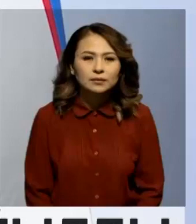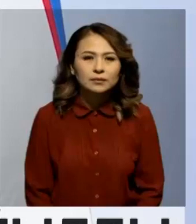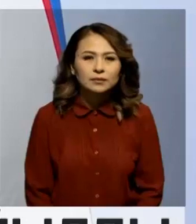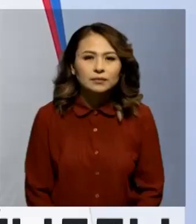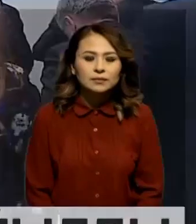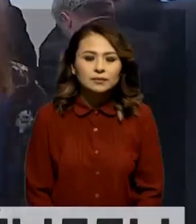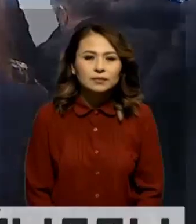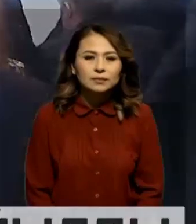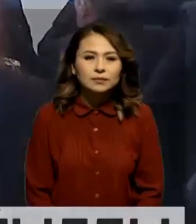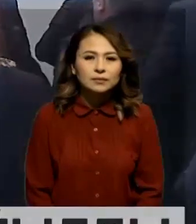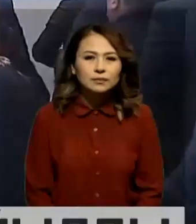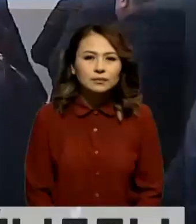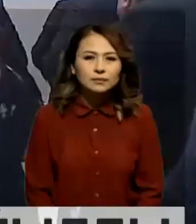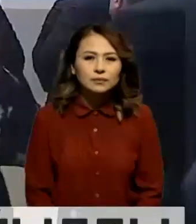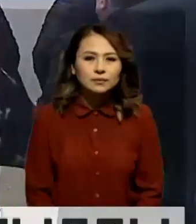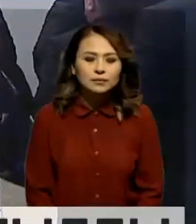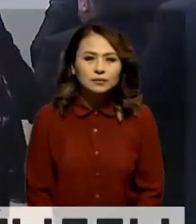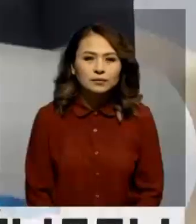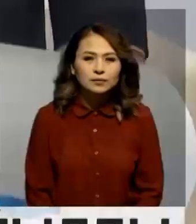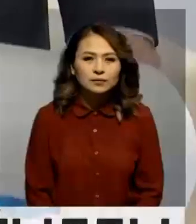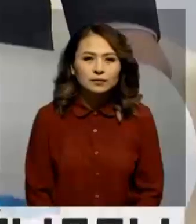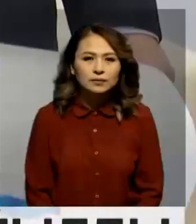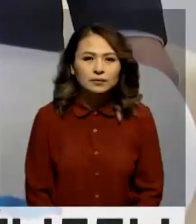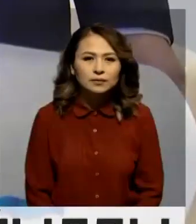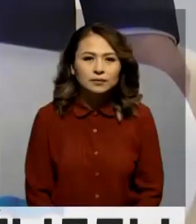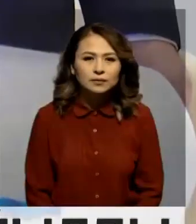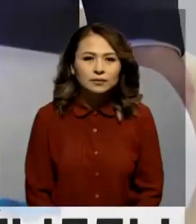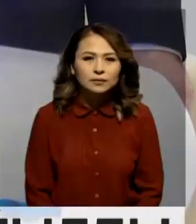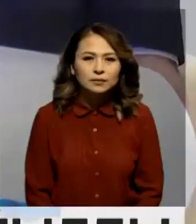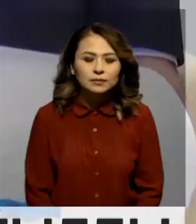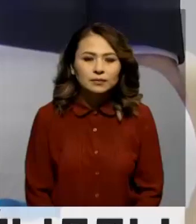старт строительству совместных объектов.